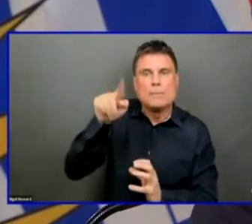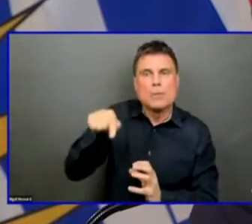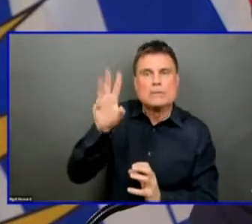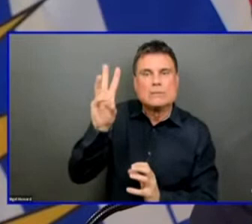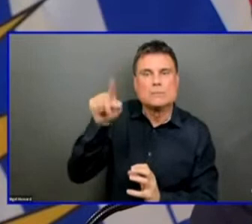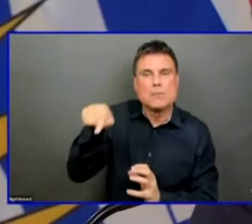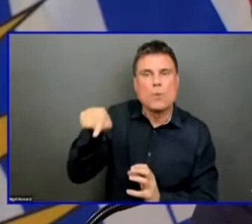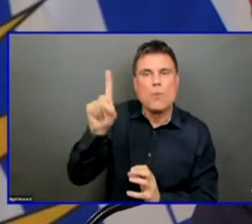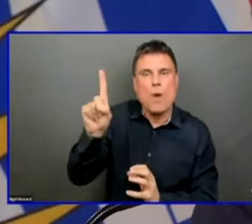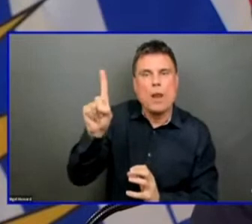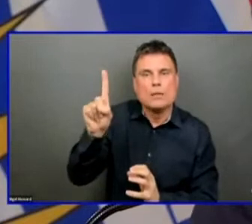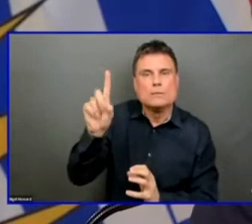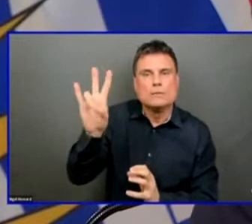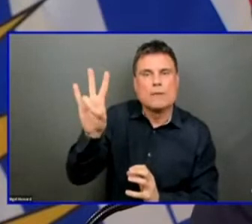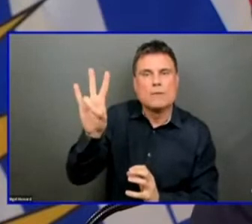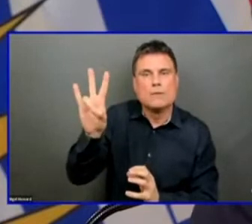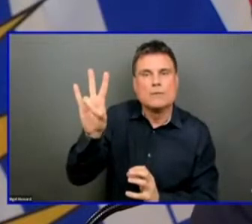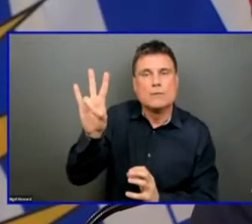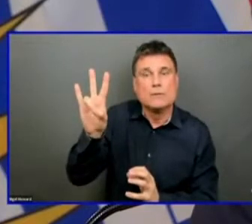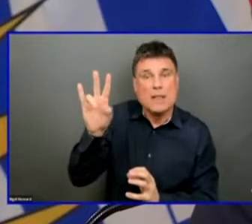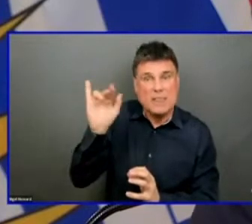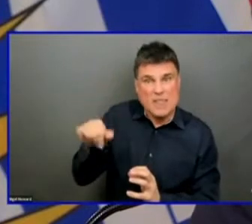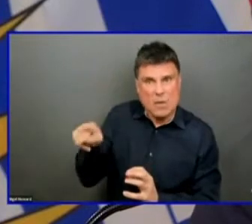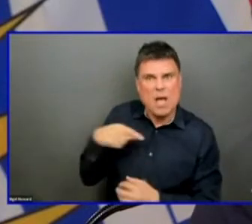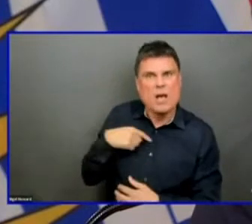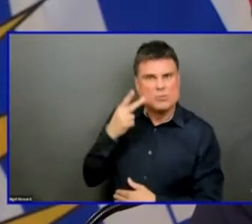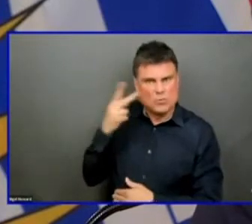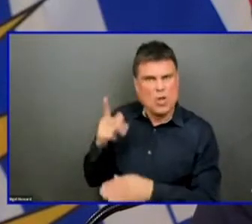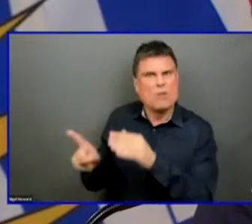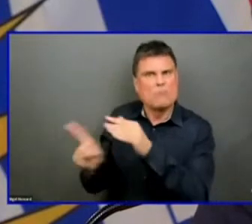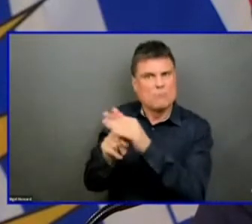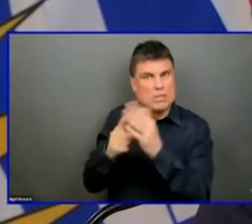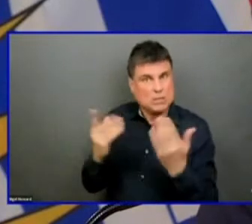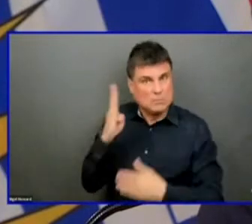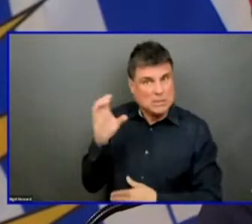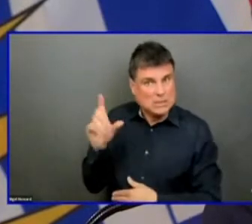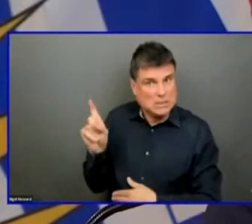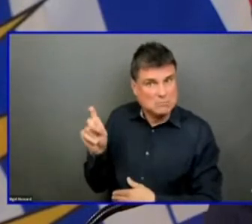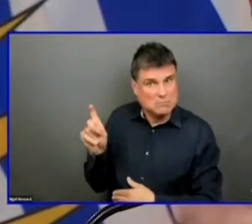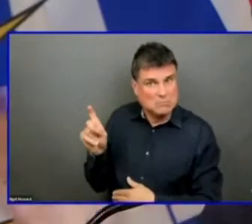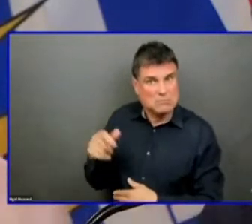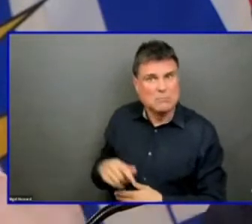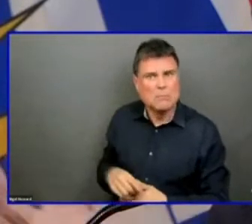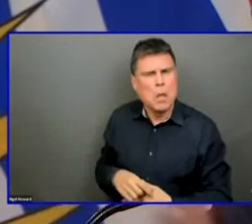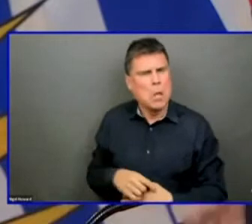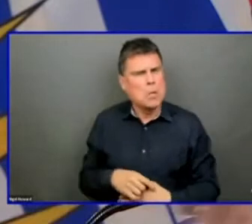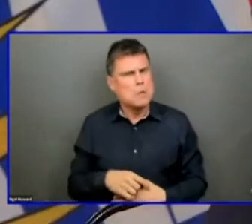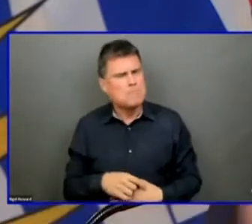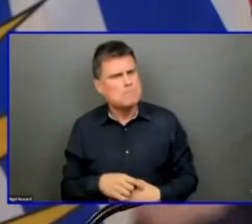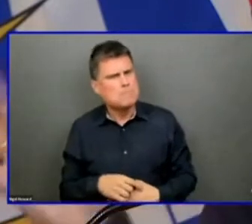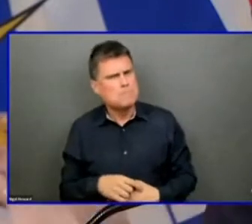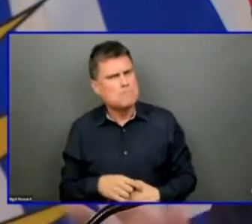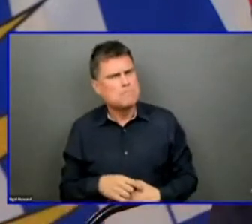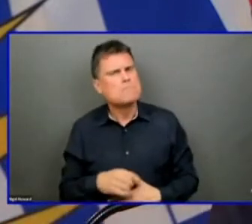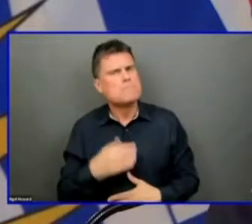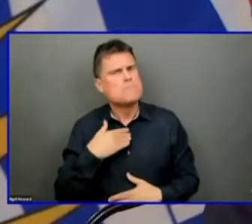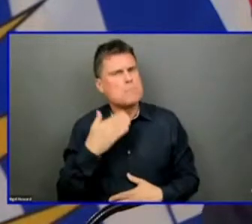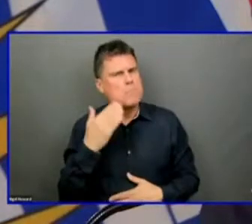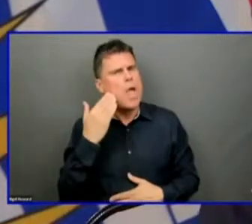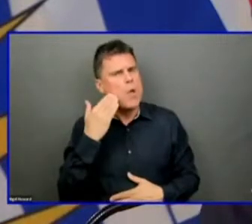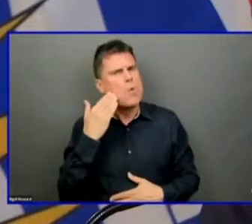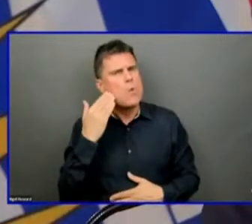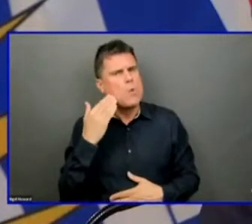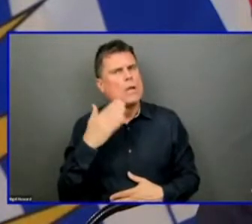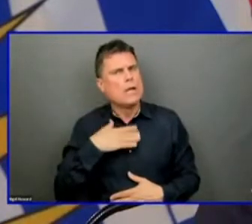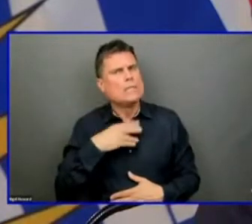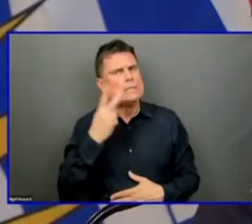异体的病毒传播的案例？ Off the top of my head, I know we have seen a number of different variants. I presented some of them last week.